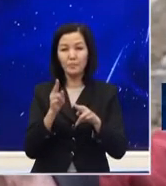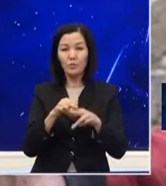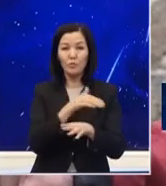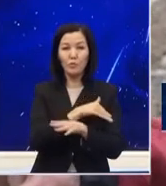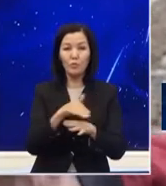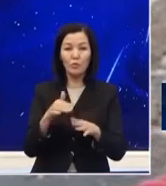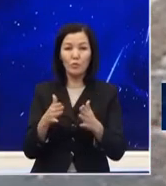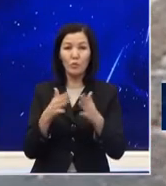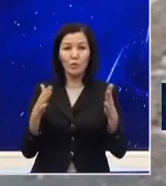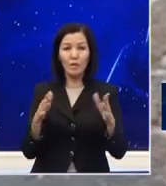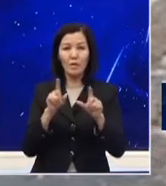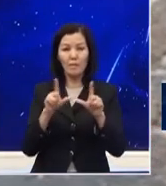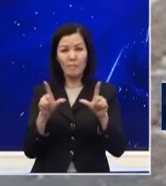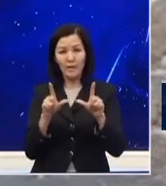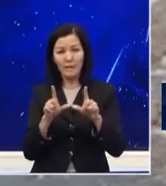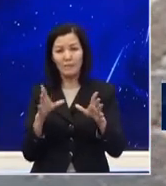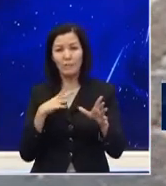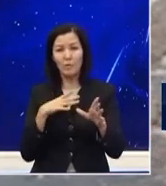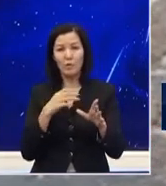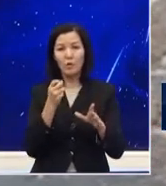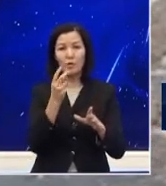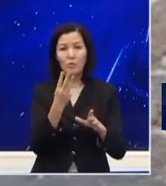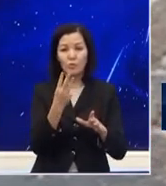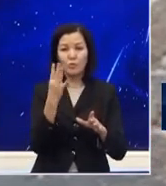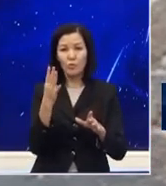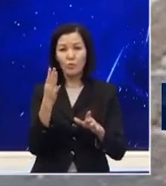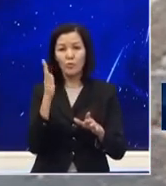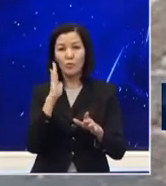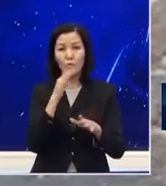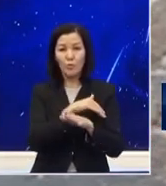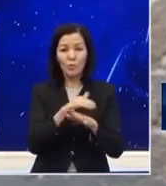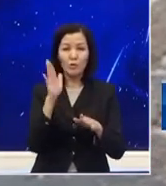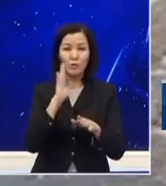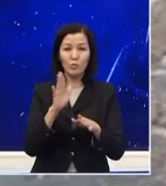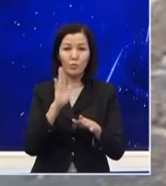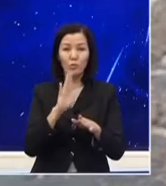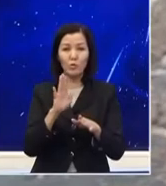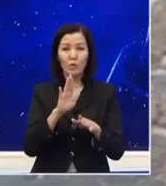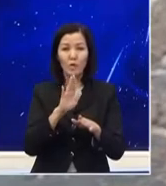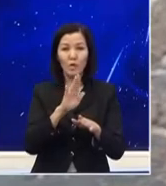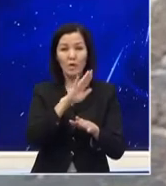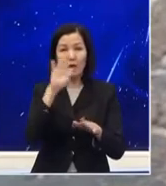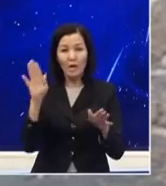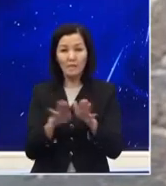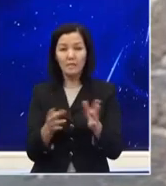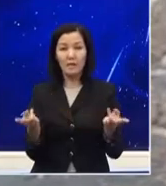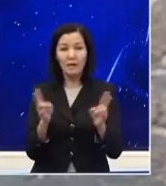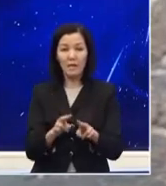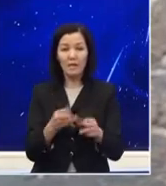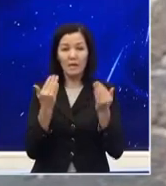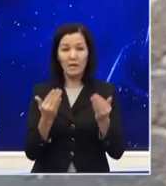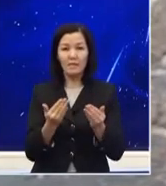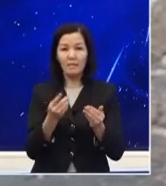не болған, мұжақта магазиндер болған. 3-4 көше суға кетті. Енді осы 1-2 жылдан бері мына жар